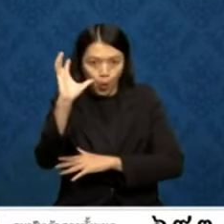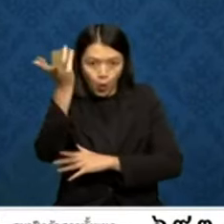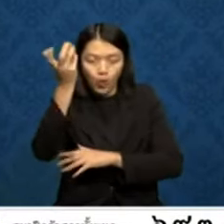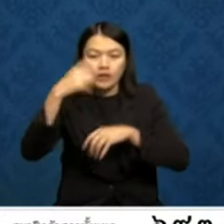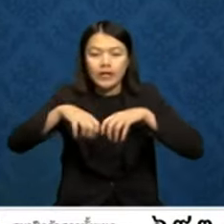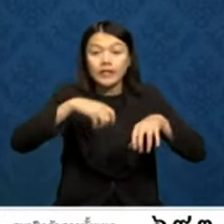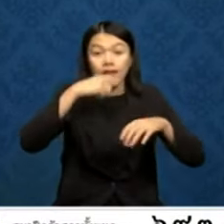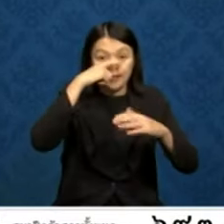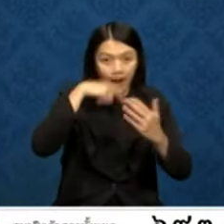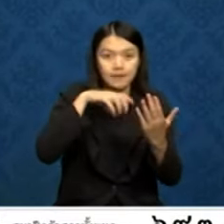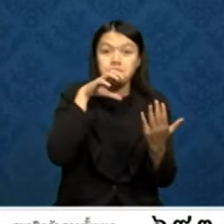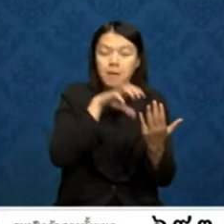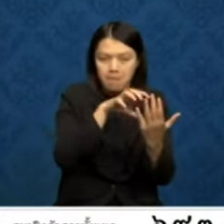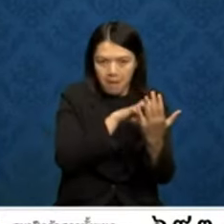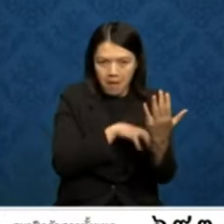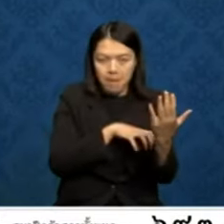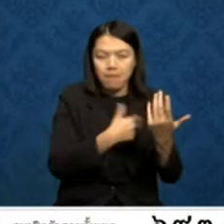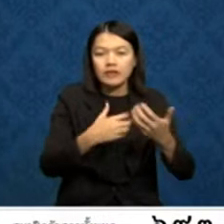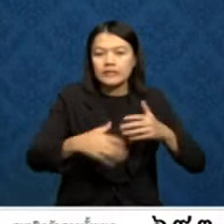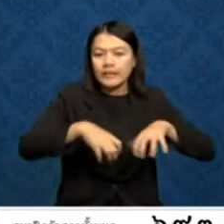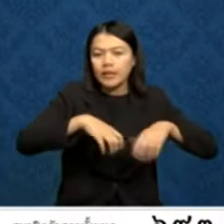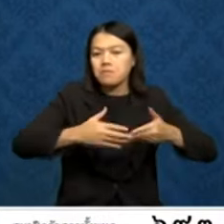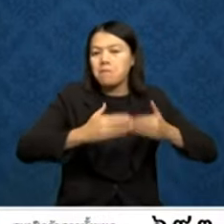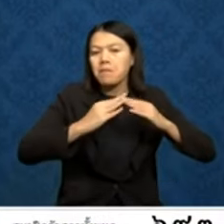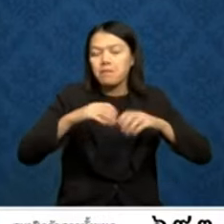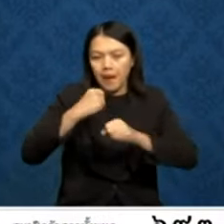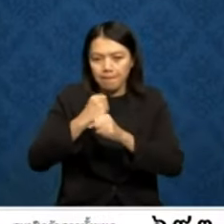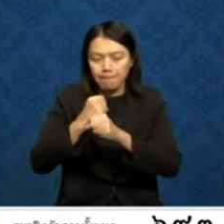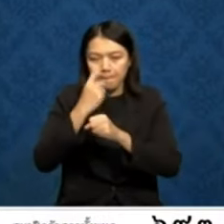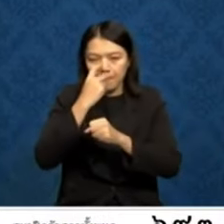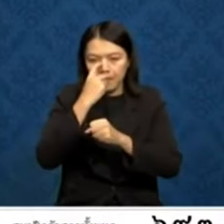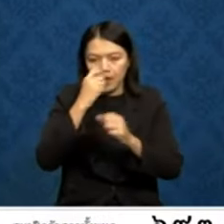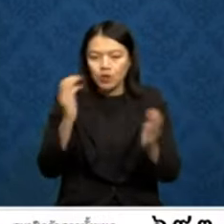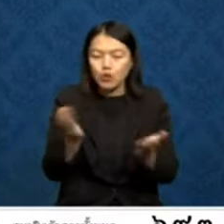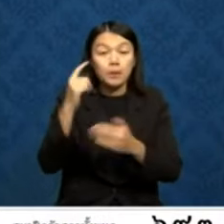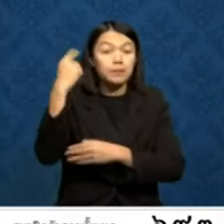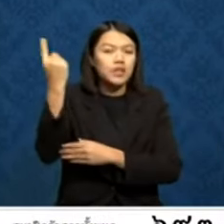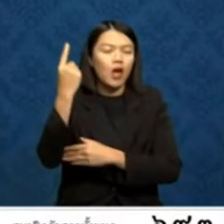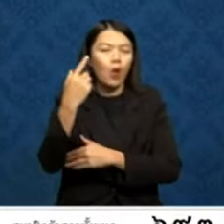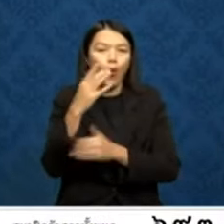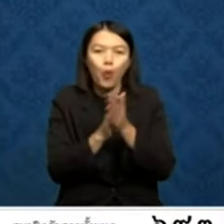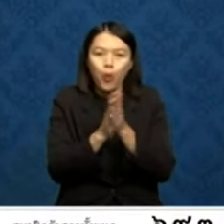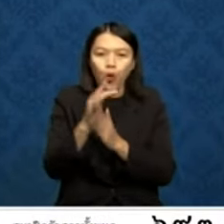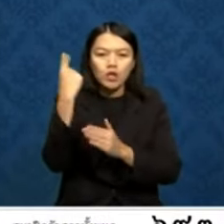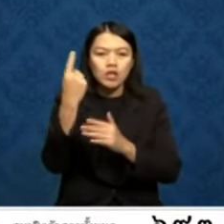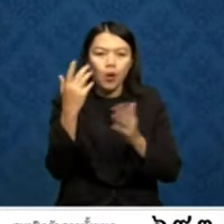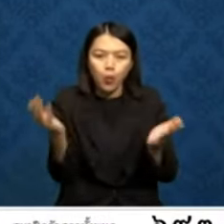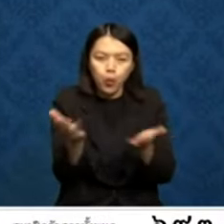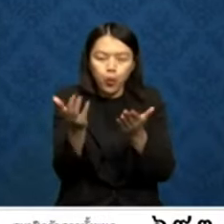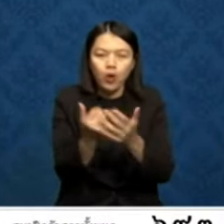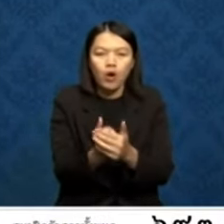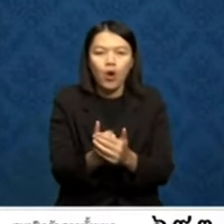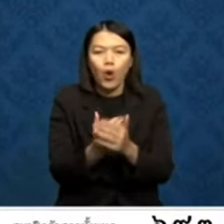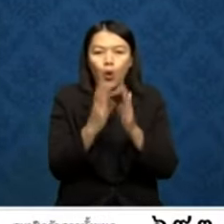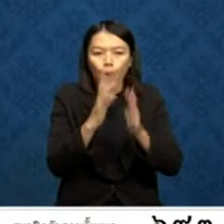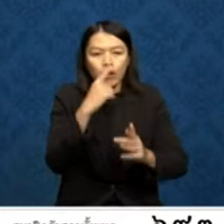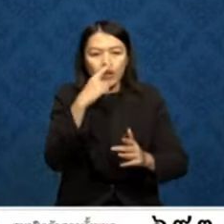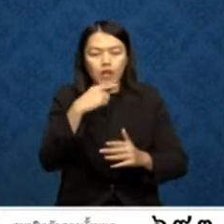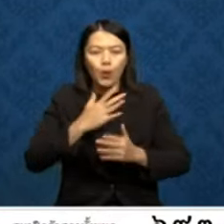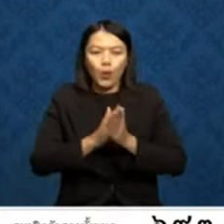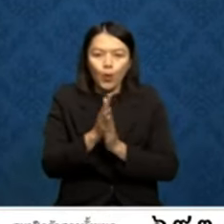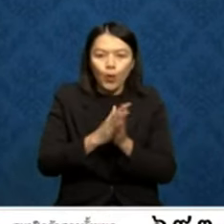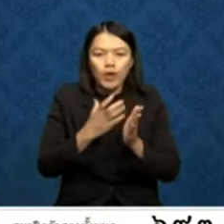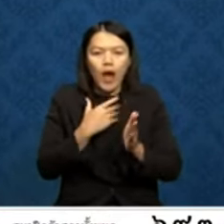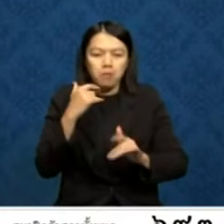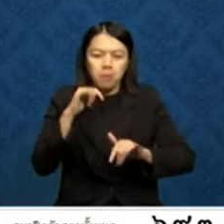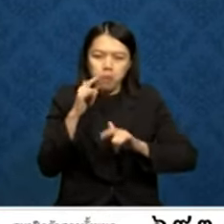จัดในประเทศไทยรวมถึงส่งเสริมการท่องเที่ยวเมืองน่าเที่ยวเพื่อดึงดูดนักท่องเที่ยวและเม็ดเงินมหาศ